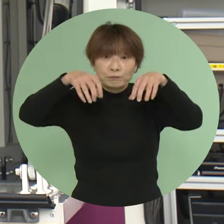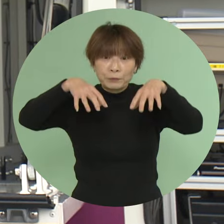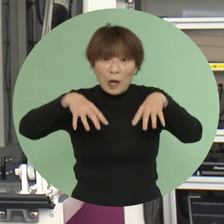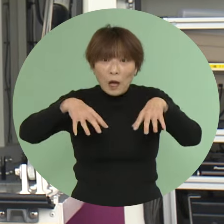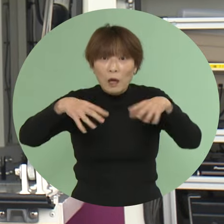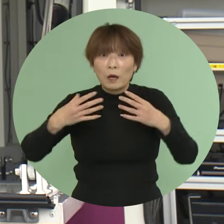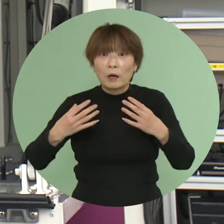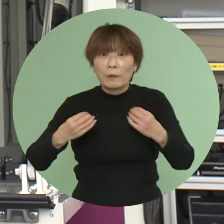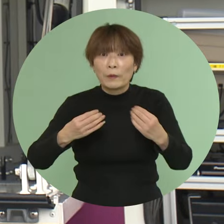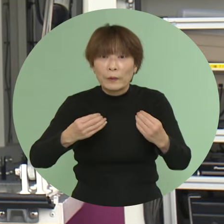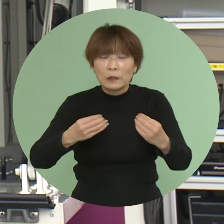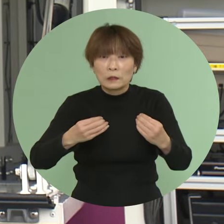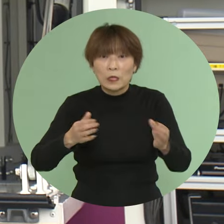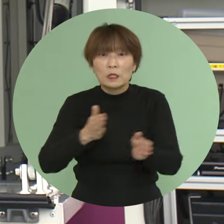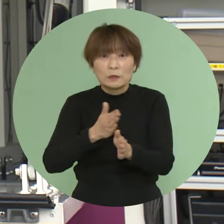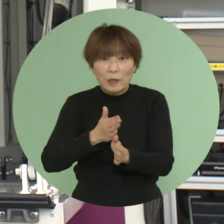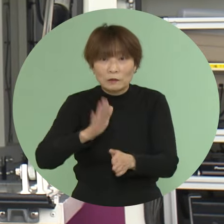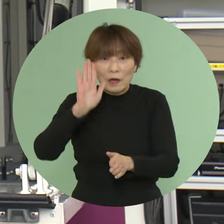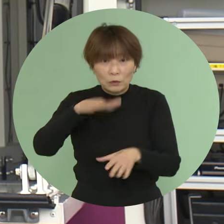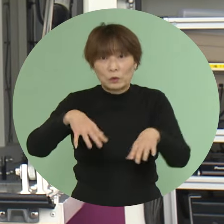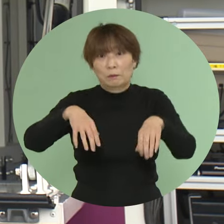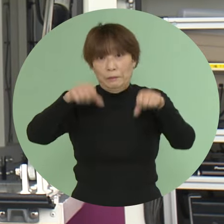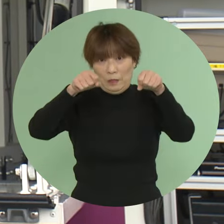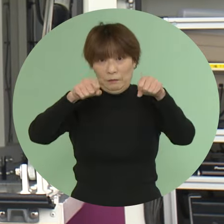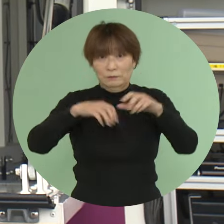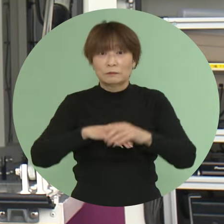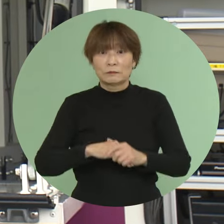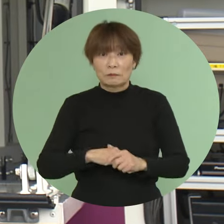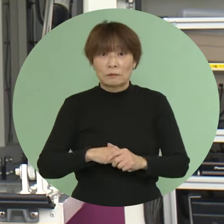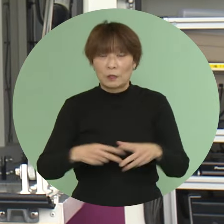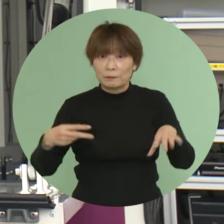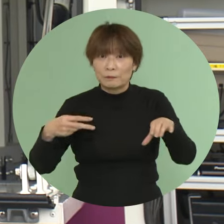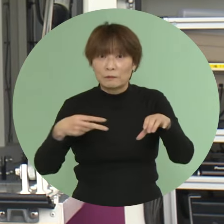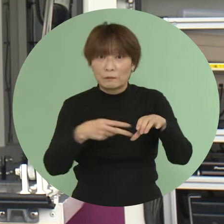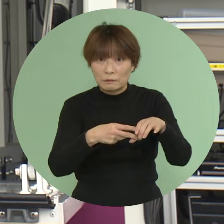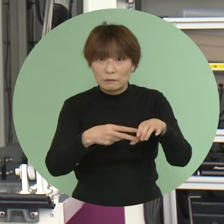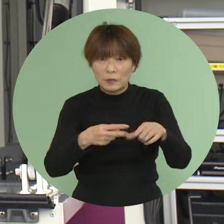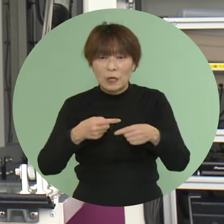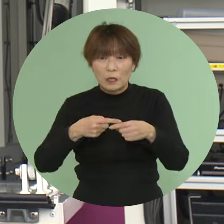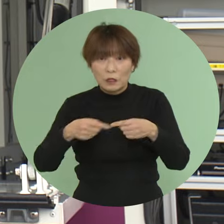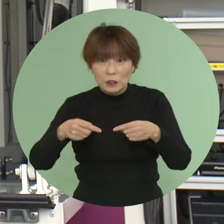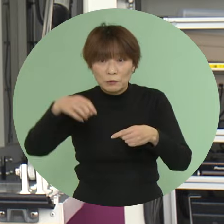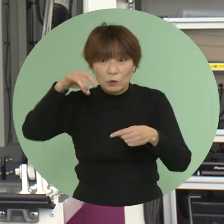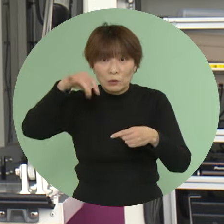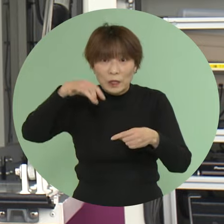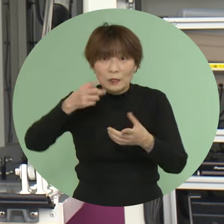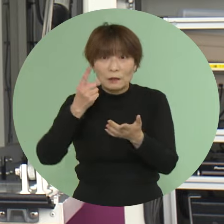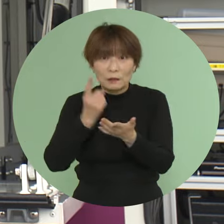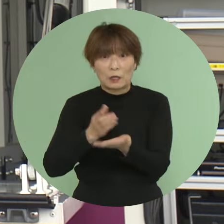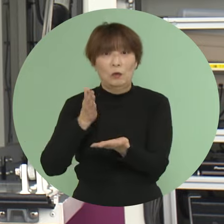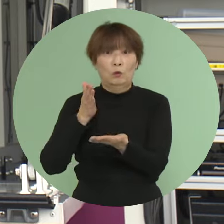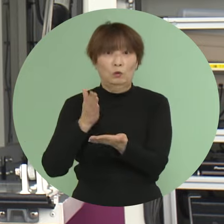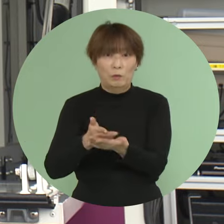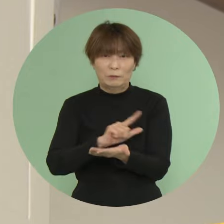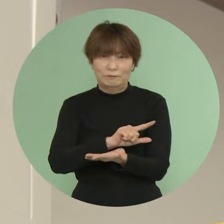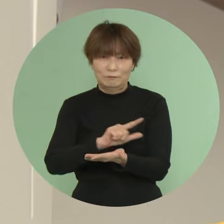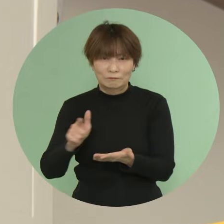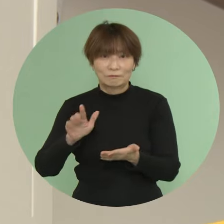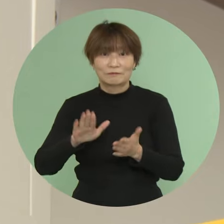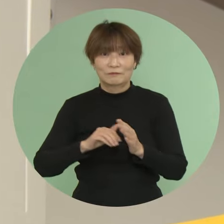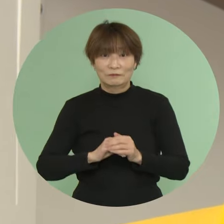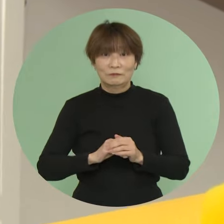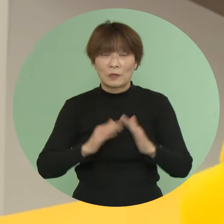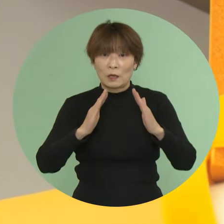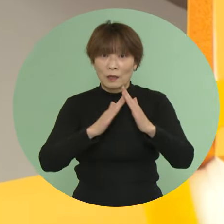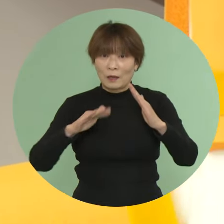時間経過してから電気を遮断するもの、コンセントにつけて一部の電源だけ遮断するものなど様々です。